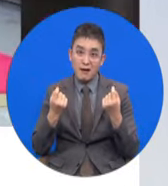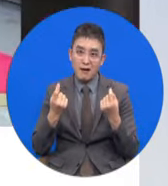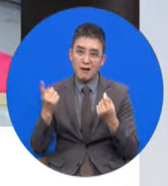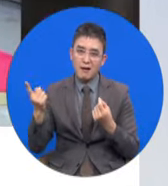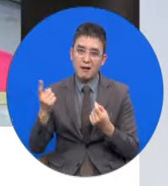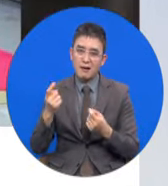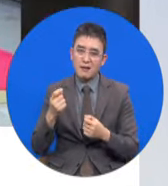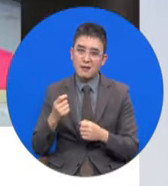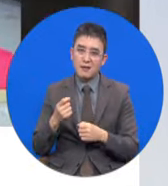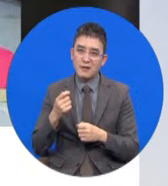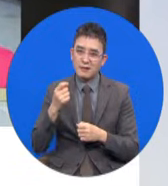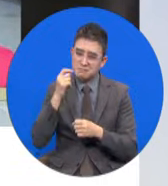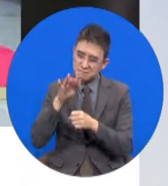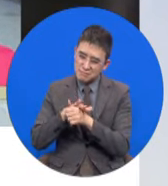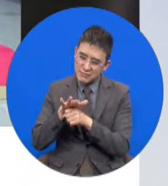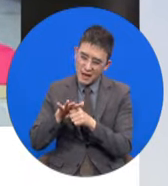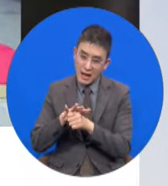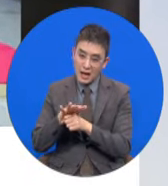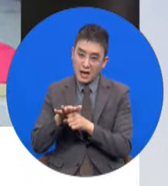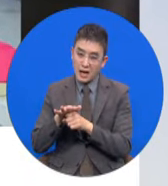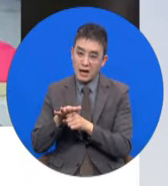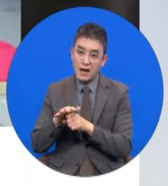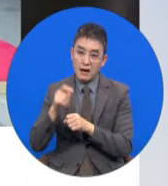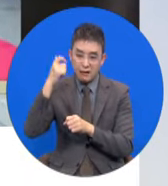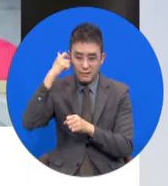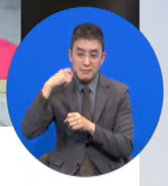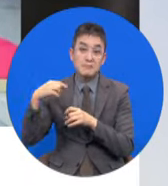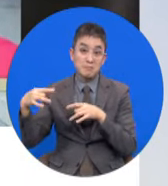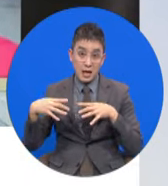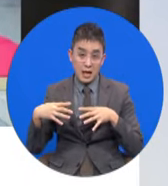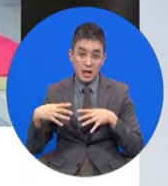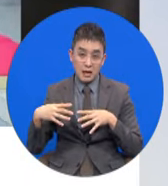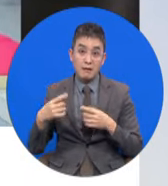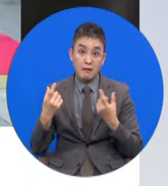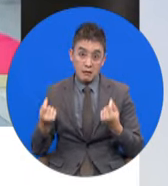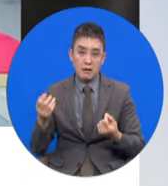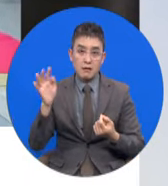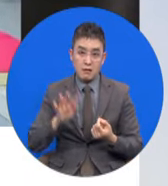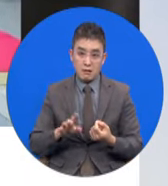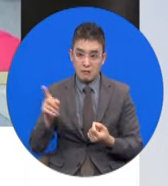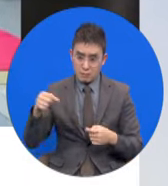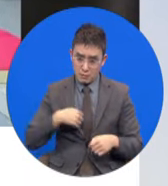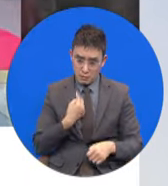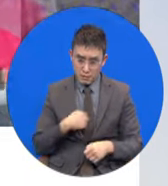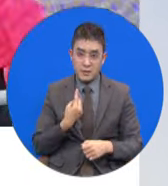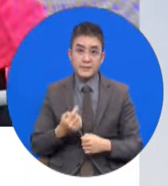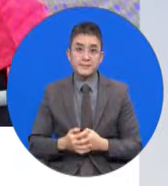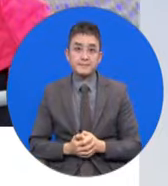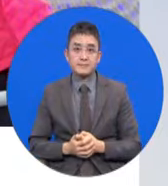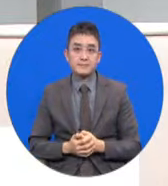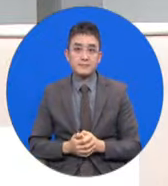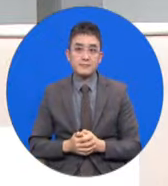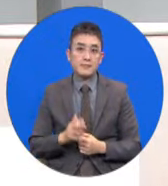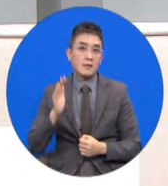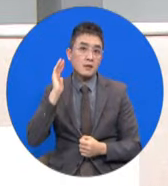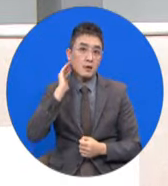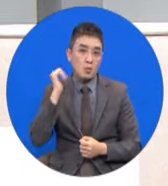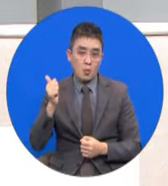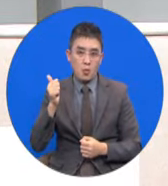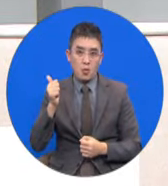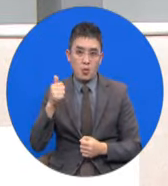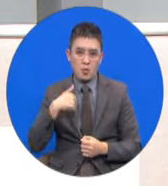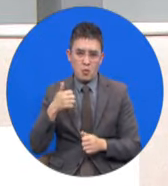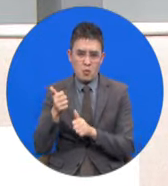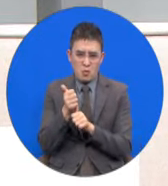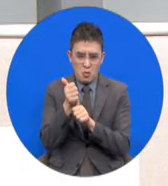같은 것들이 공감이 되는데 그런데 아무리 그렇다고 하더라도 본인이 스스로 말하기를 그 대통령의 1호 참모라고